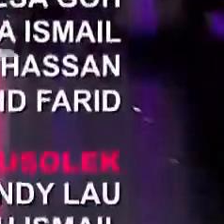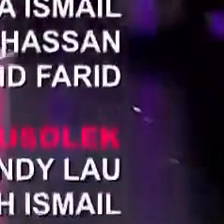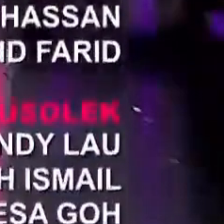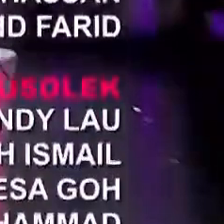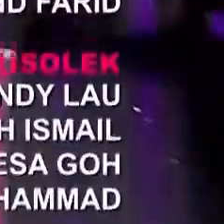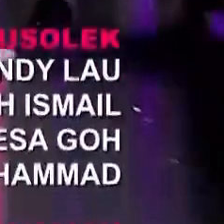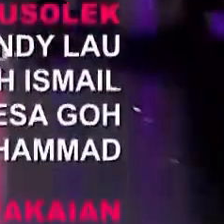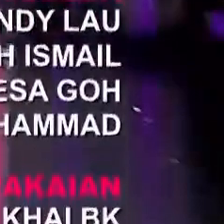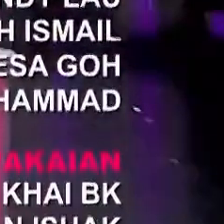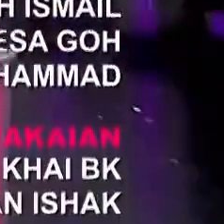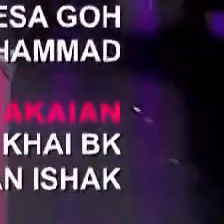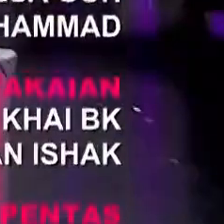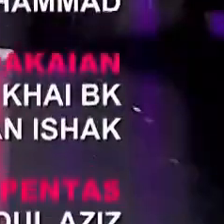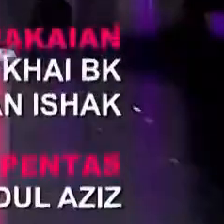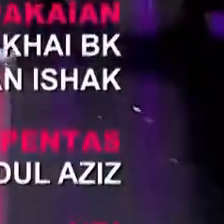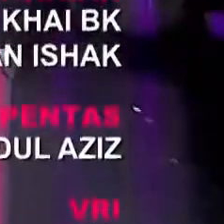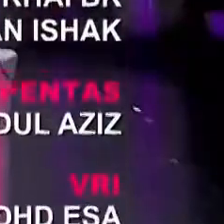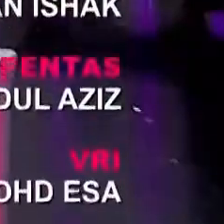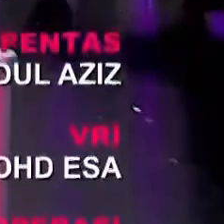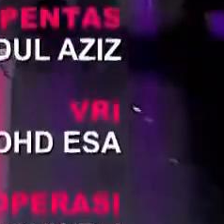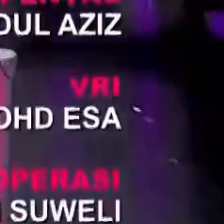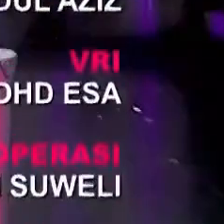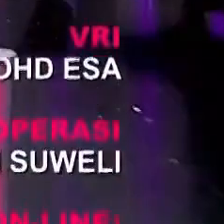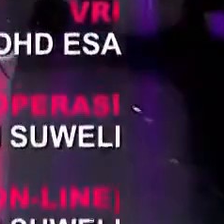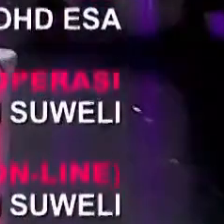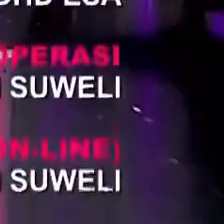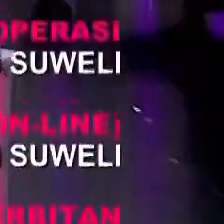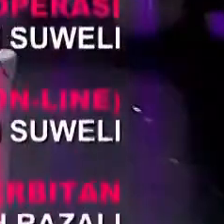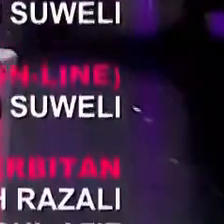memerlukan tanaman, sayuran, ikan,